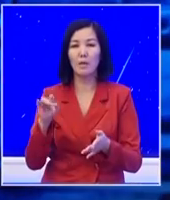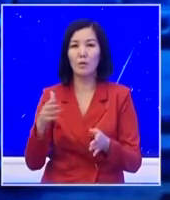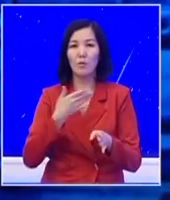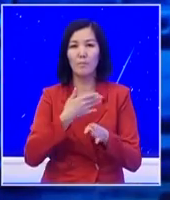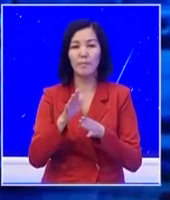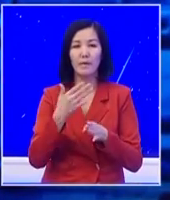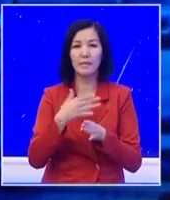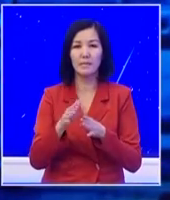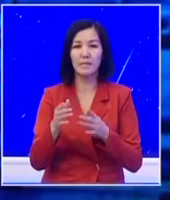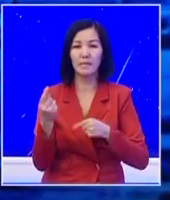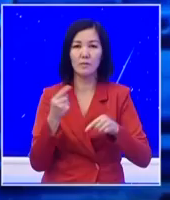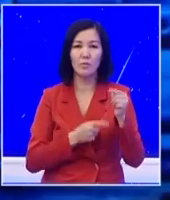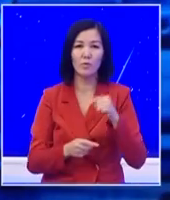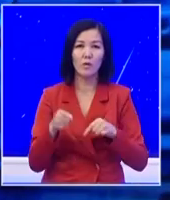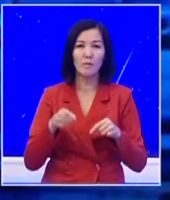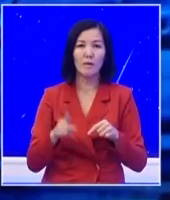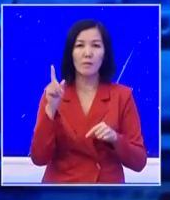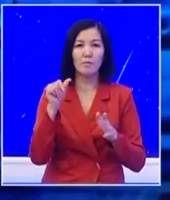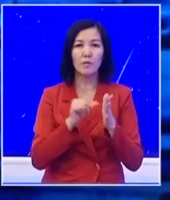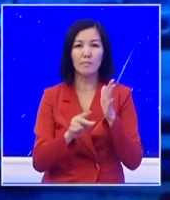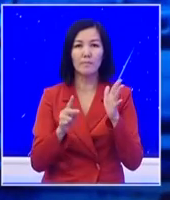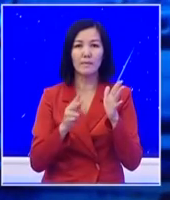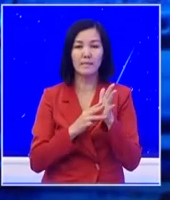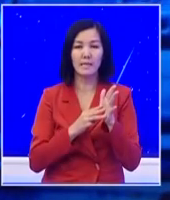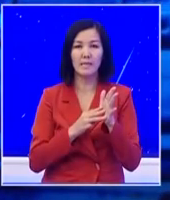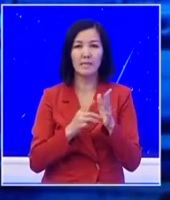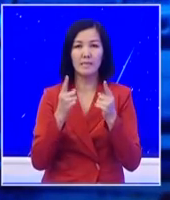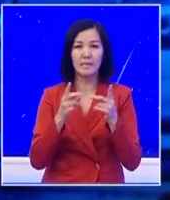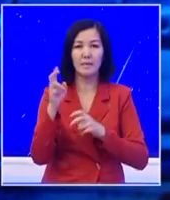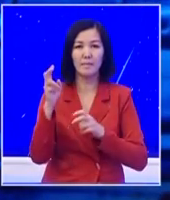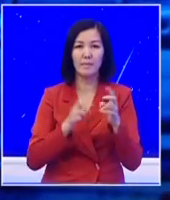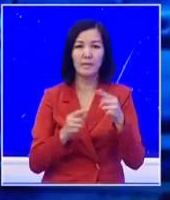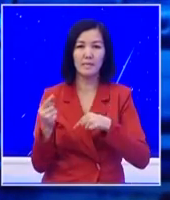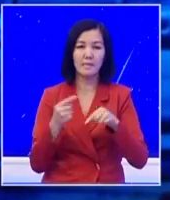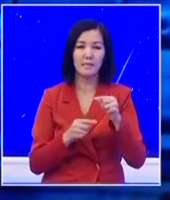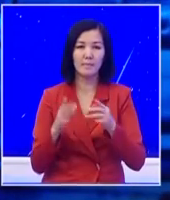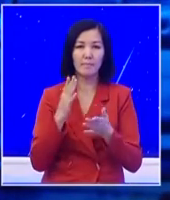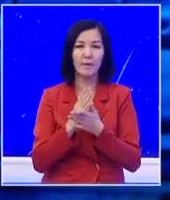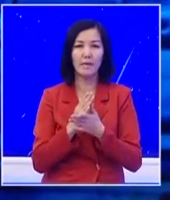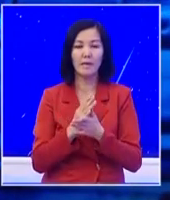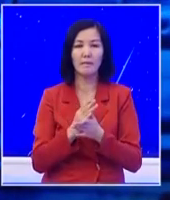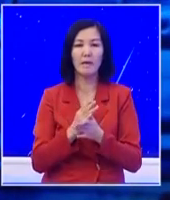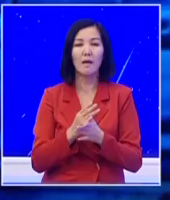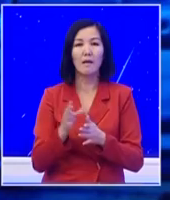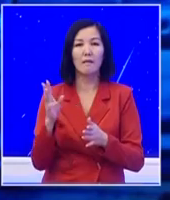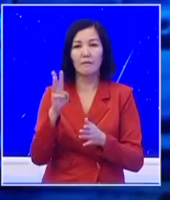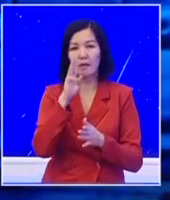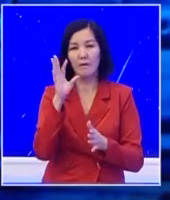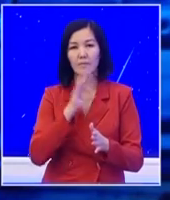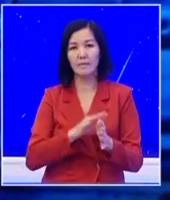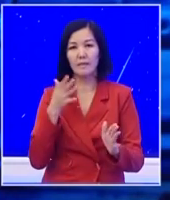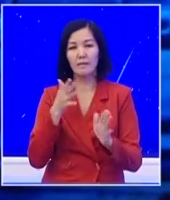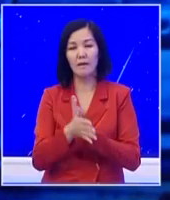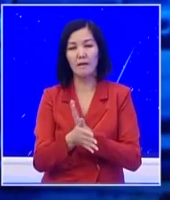өкілі, 1168 ірі бизнес субъектісі бар. Төтенше жағдай кезінде табысынан айырылған 40 мыңнан астамы мемлекет